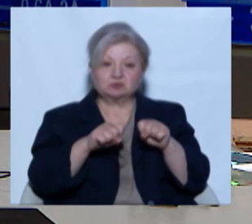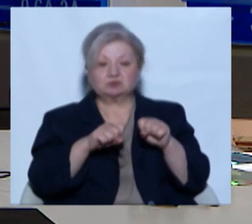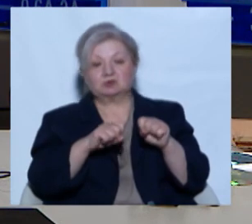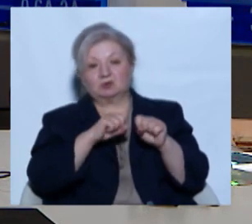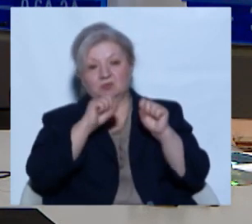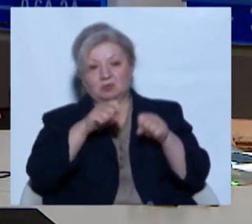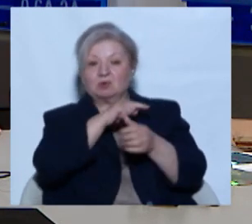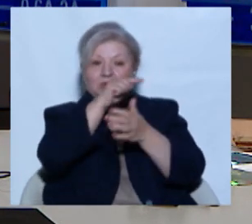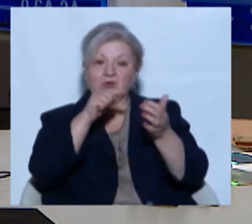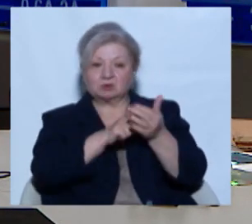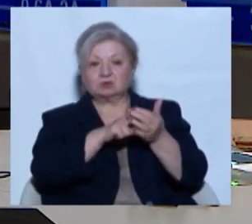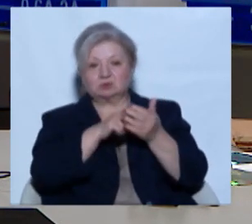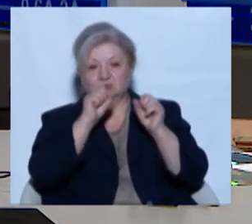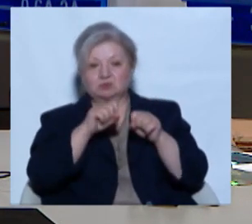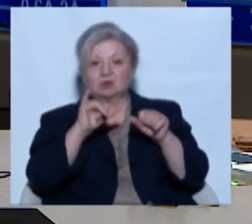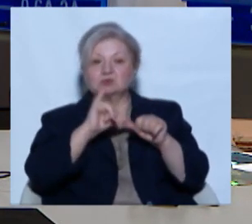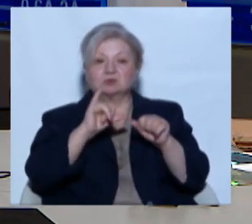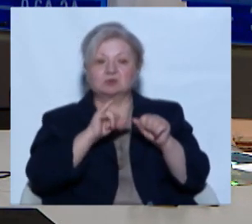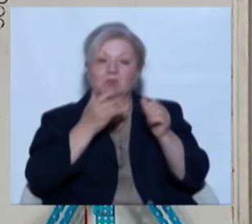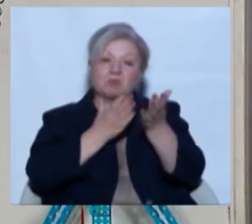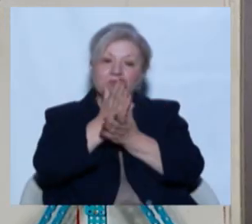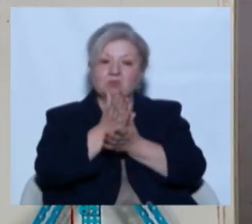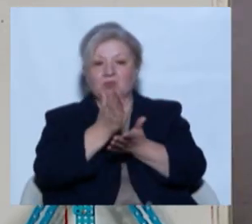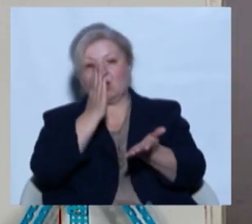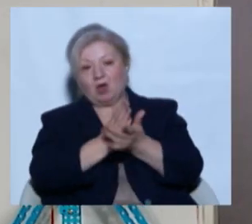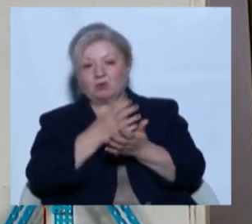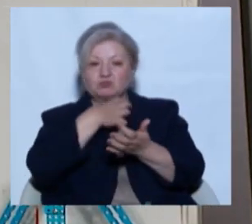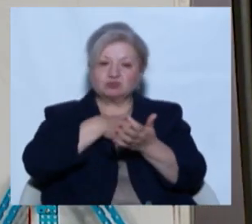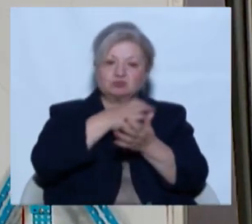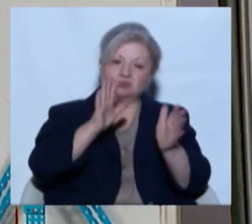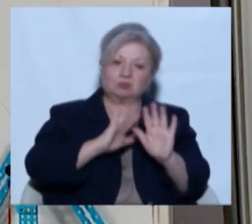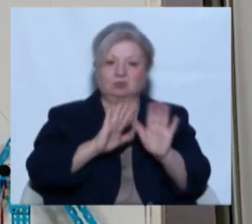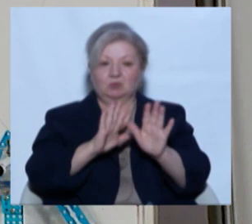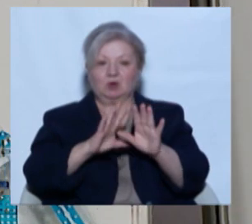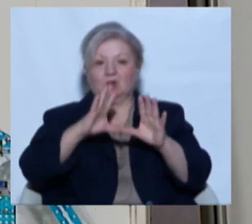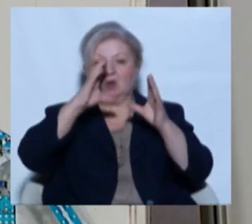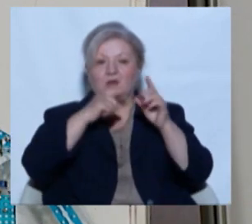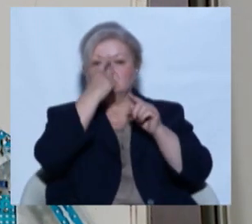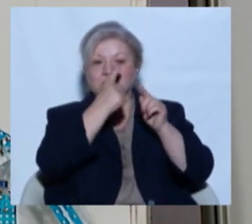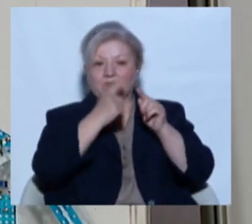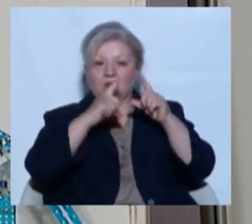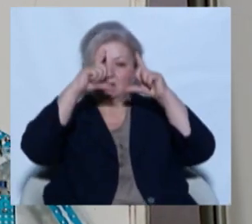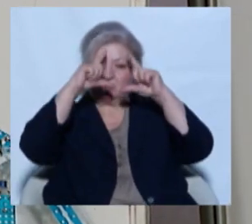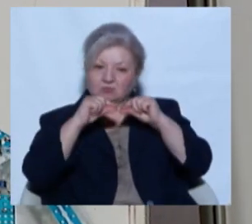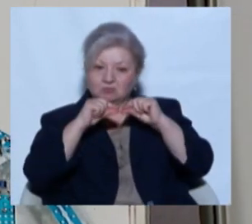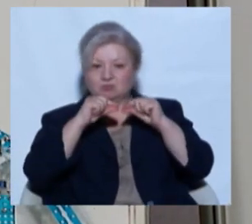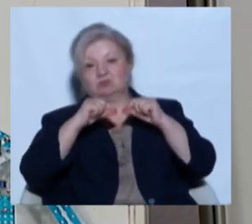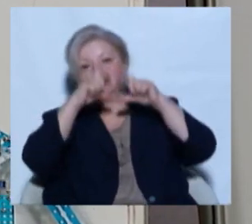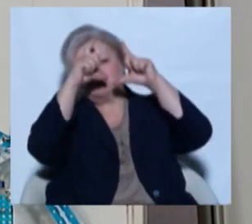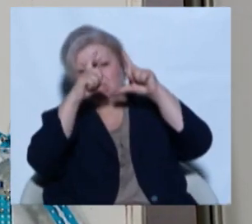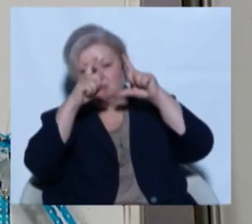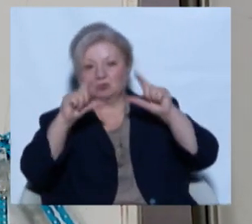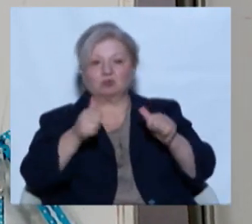შეიძლება დაისვა შეკითხვა: მიმართულებას აქვს თუ არა მნიშვნელობა, ან კუმშავ ზამბარას თუ ჭიმავთ? ამ შემთხვევაში